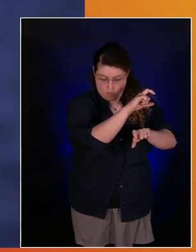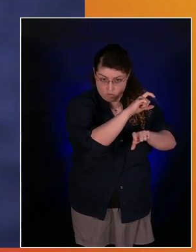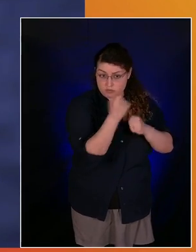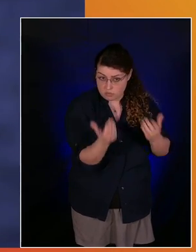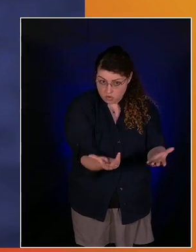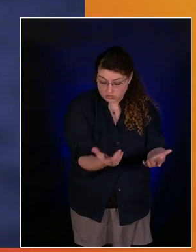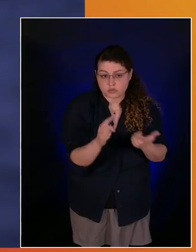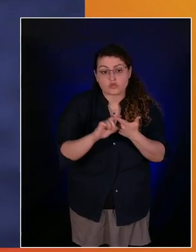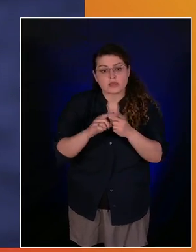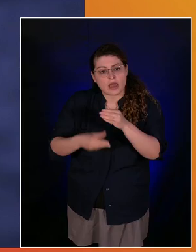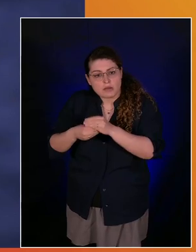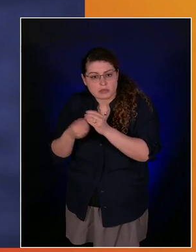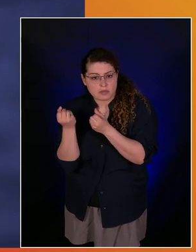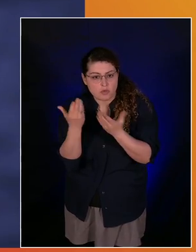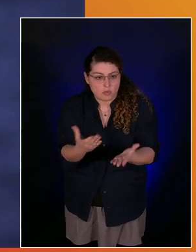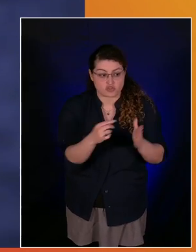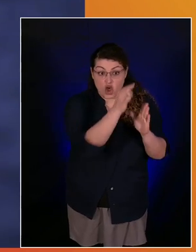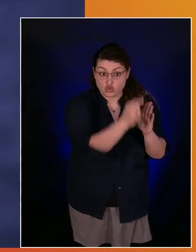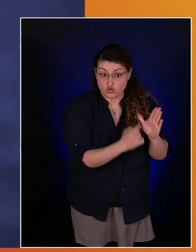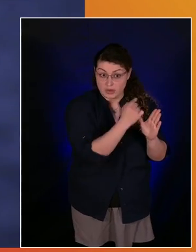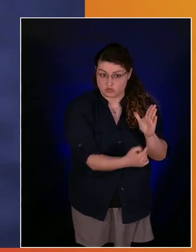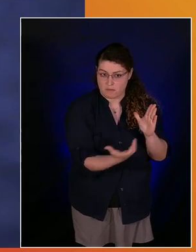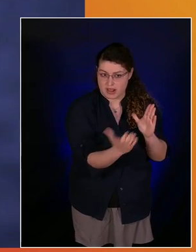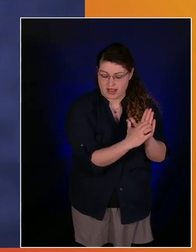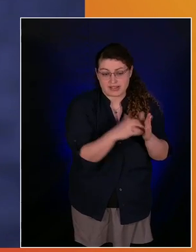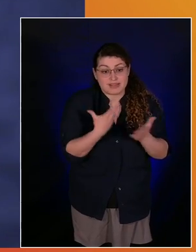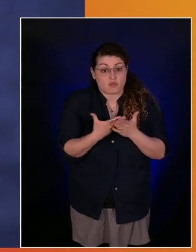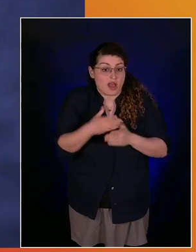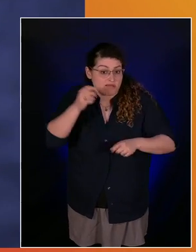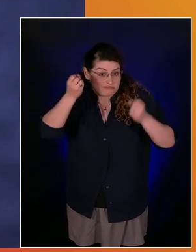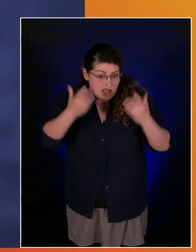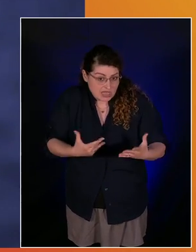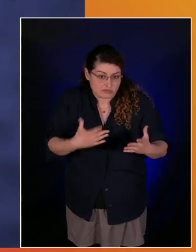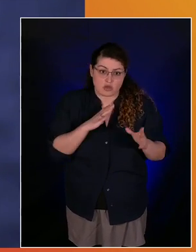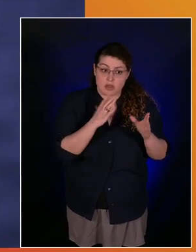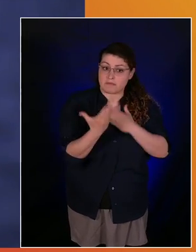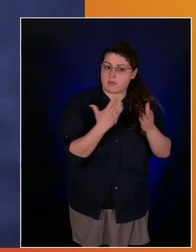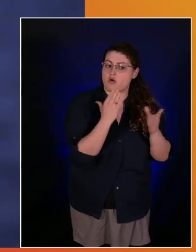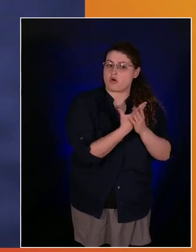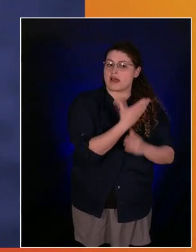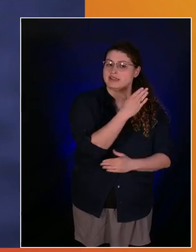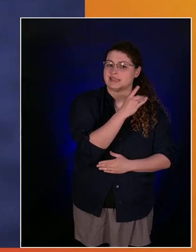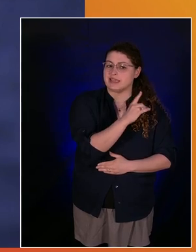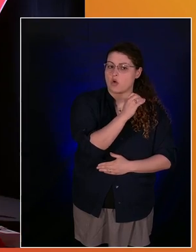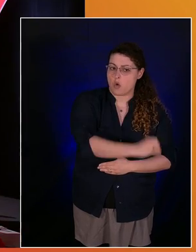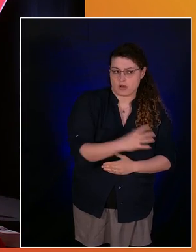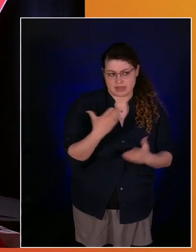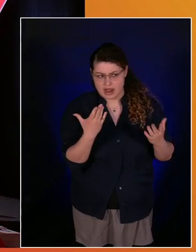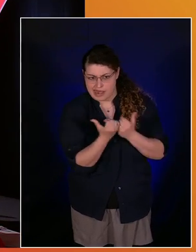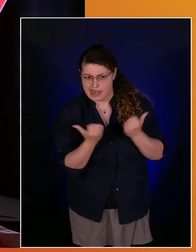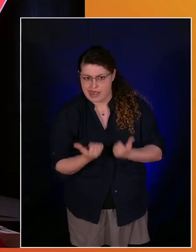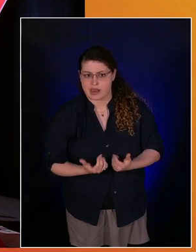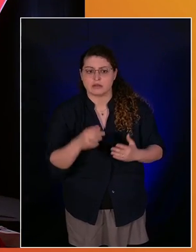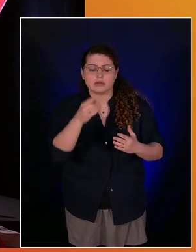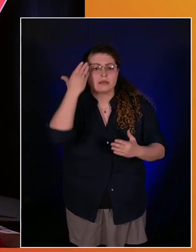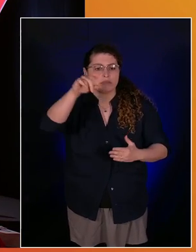ont proposé des suppressions c'est pour cela que des fois par rapport au documents originel il y a des décalages donc n'hésitez pas si